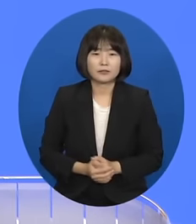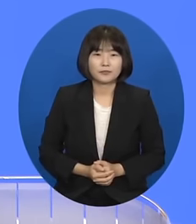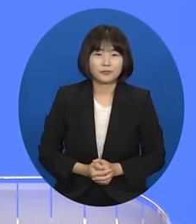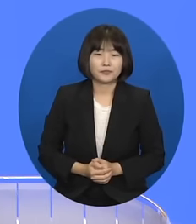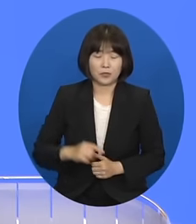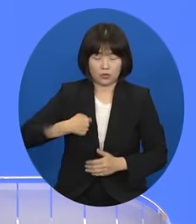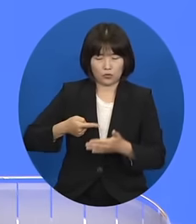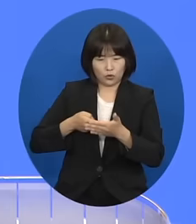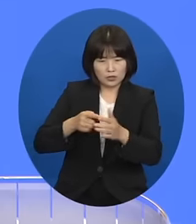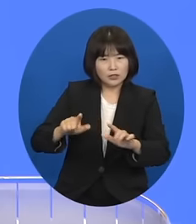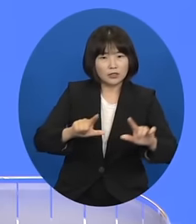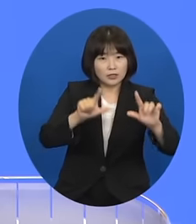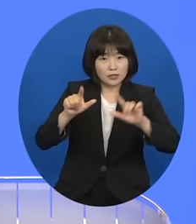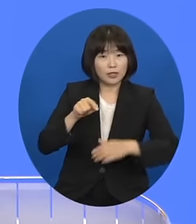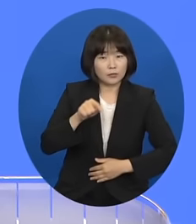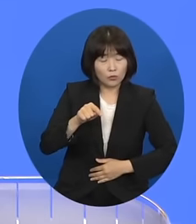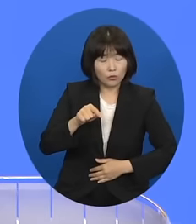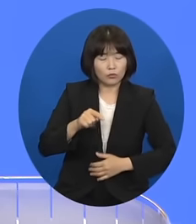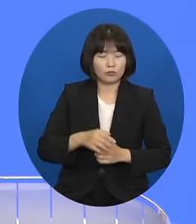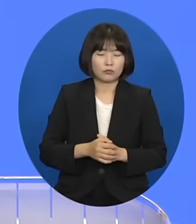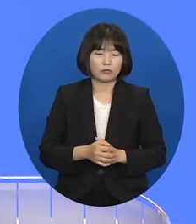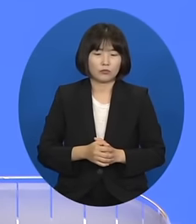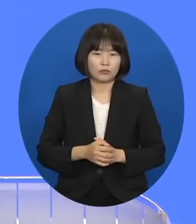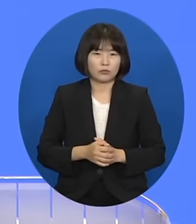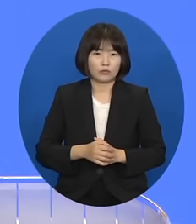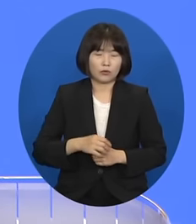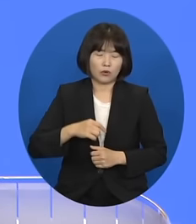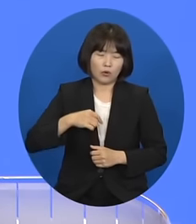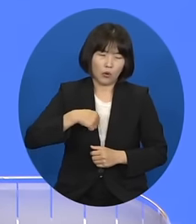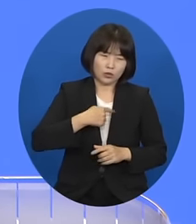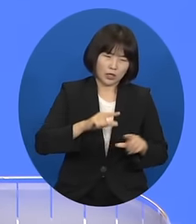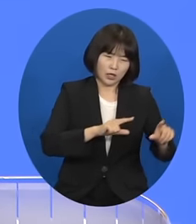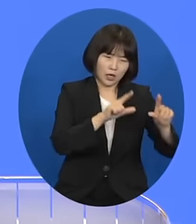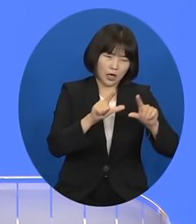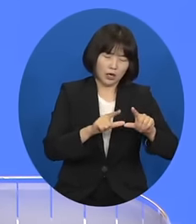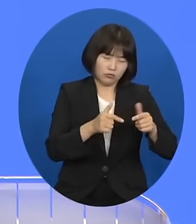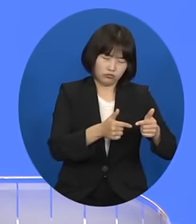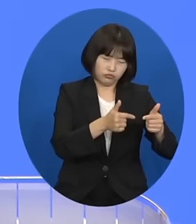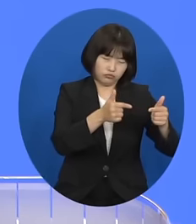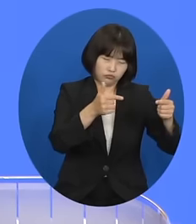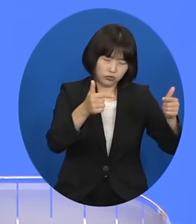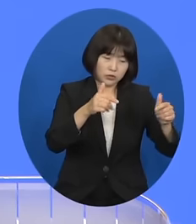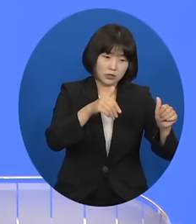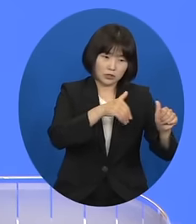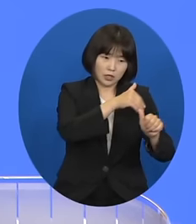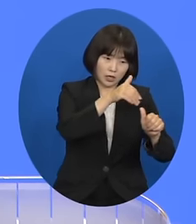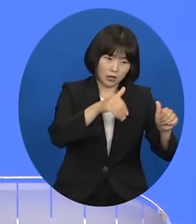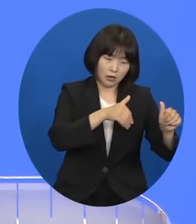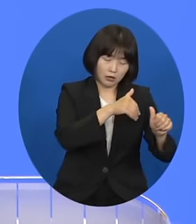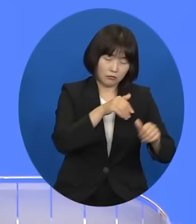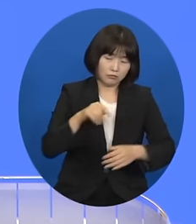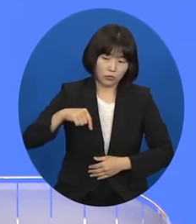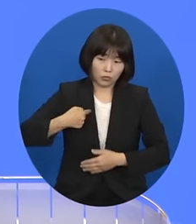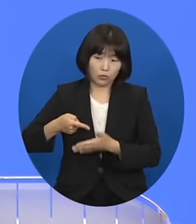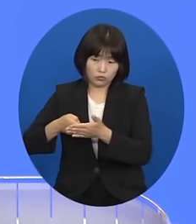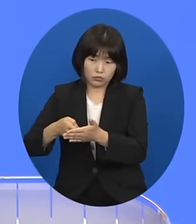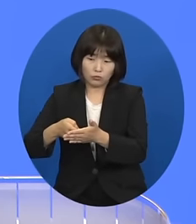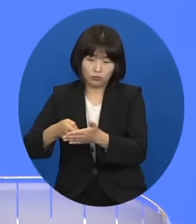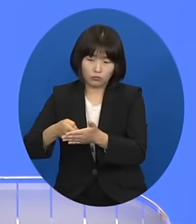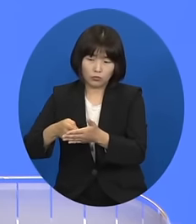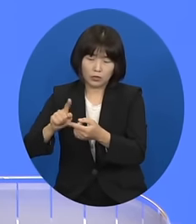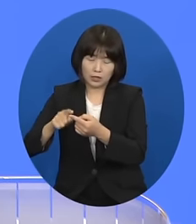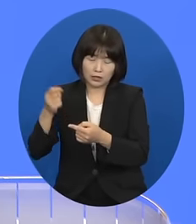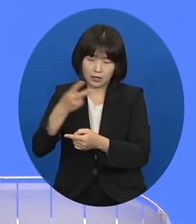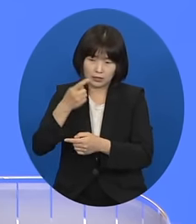성경적인 관점에서 보면 지금 1인 가구가 늘어나는 시대 속에서 재조명되어야 될 필요가 물론 있습니다.